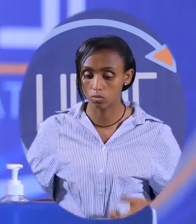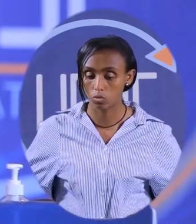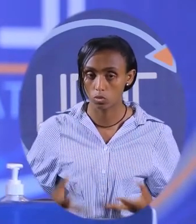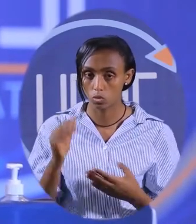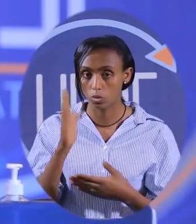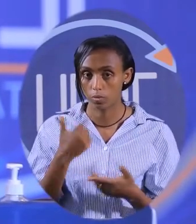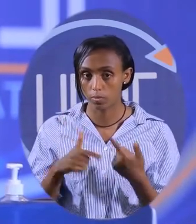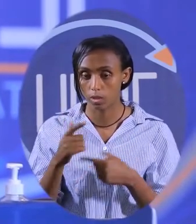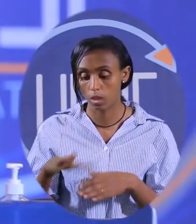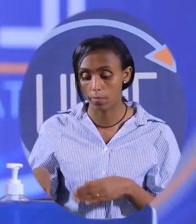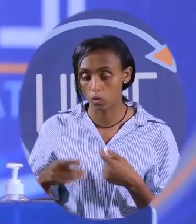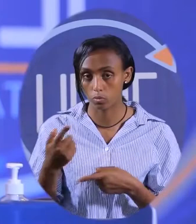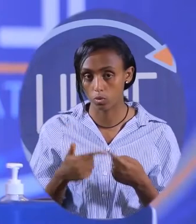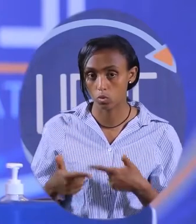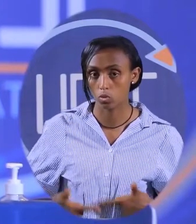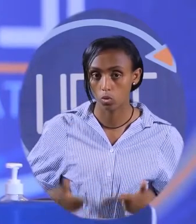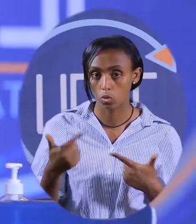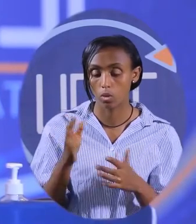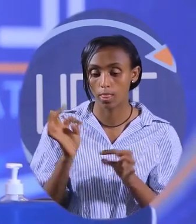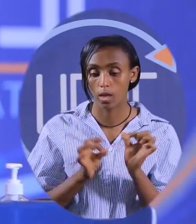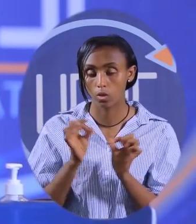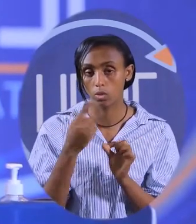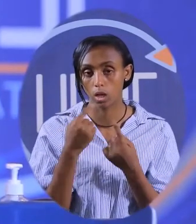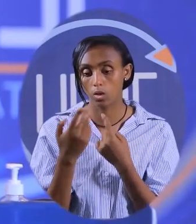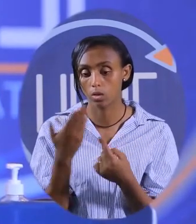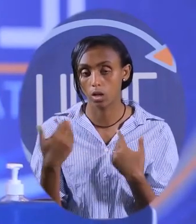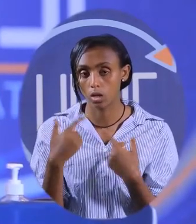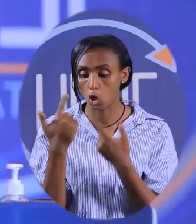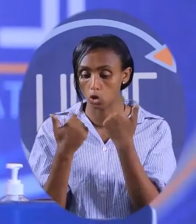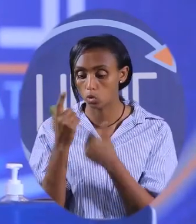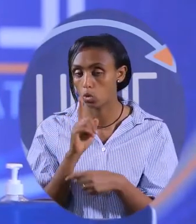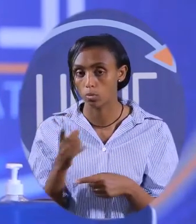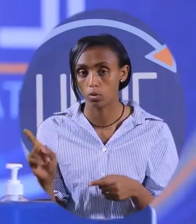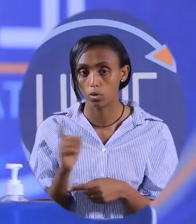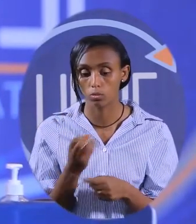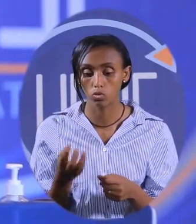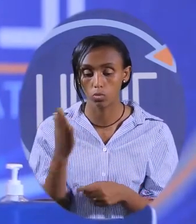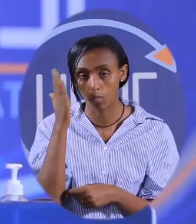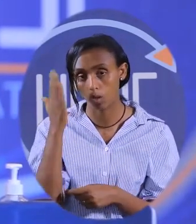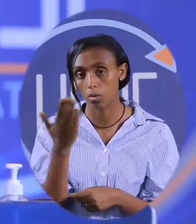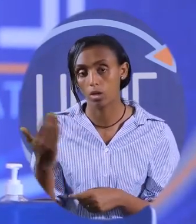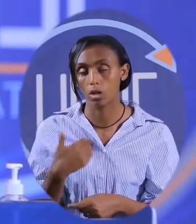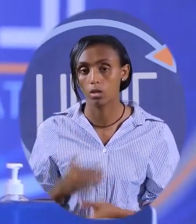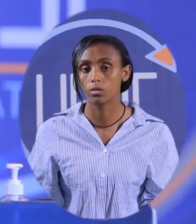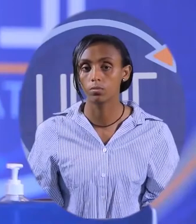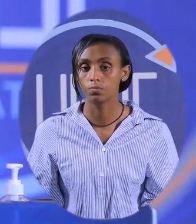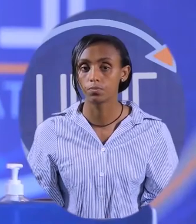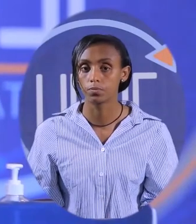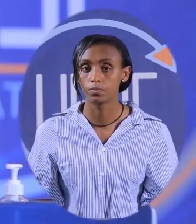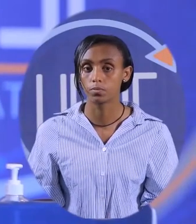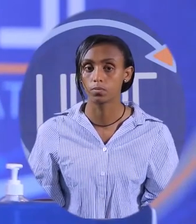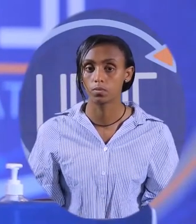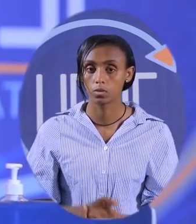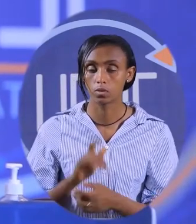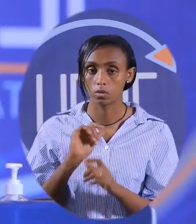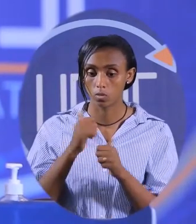ኖሮ ተማሪዎች ቢመጡ ኖሮ ታሪኩ አሁን የተነጋገር ነው አይደለም፣ ለቅሶ ነው የሚሆነው። ማአት የማውቀው ነገር አለ። ወርቅ